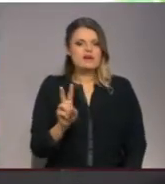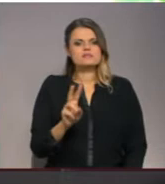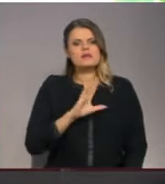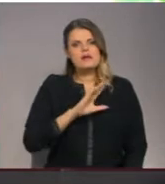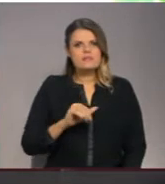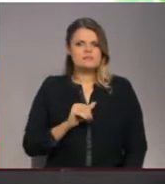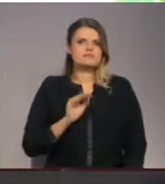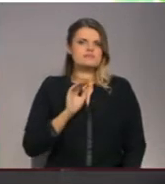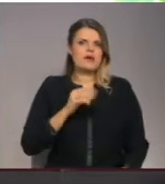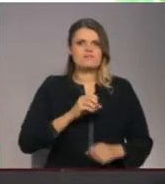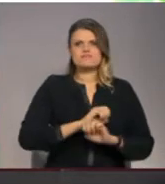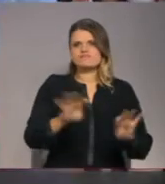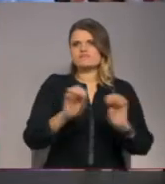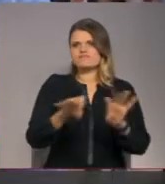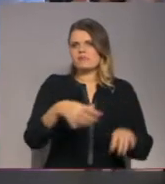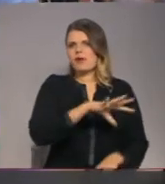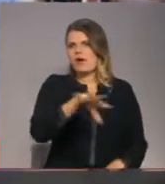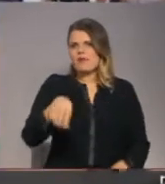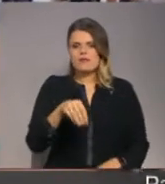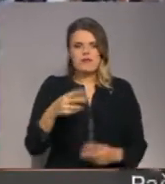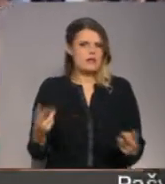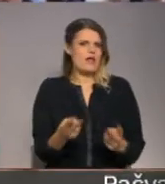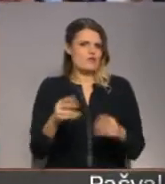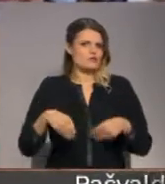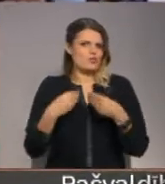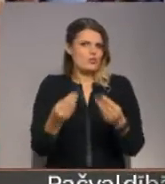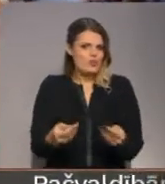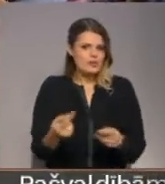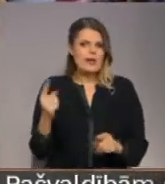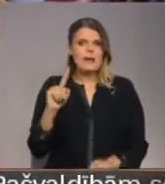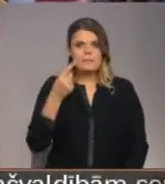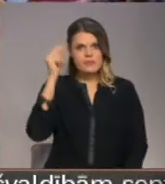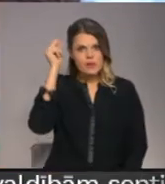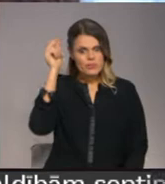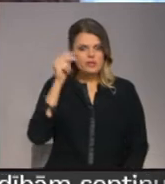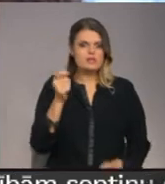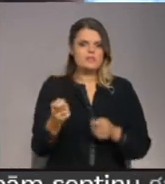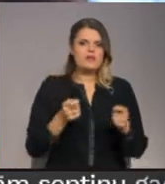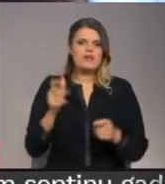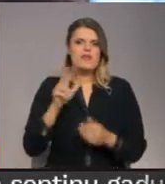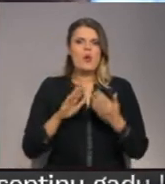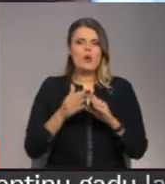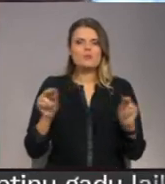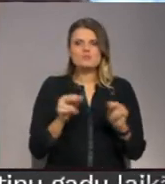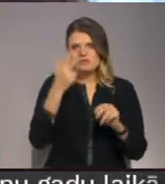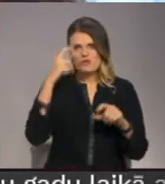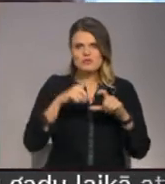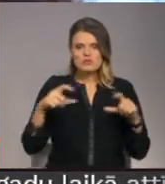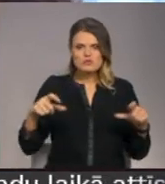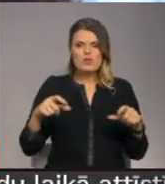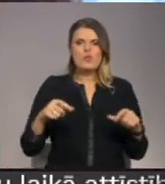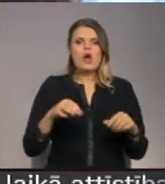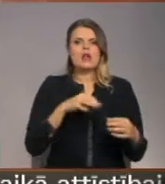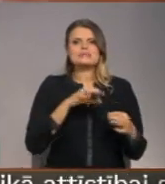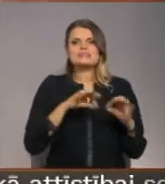nestāv tā šīs senās tradīcijas. Pirmajā nodarbībā cītaras meistarklasi vada Daugavpils mūzikas vidusskolas stīgu instrumentu